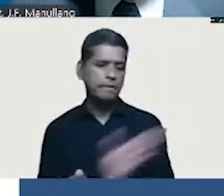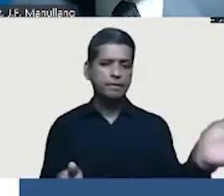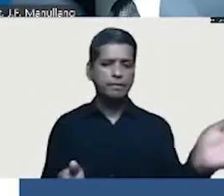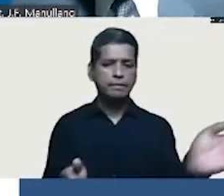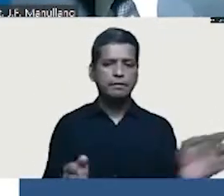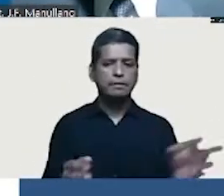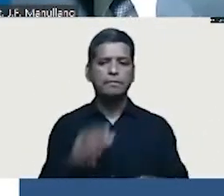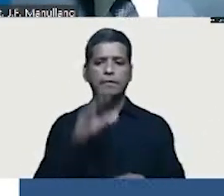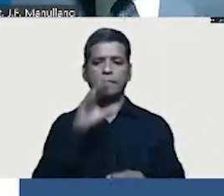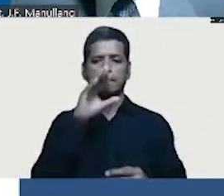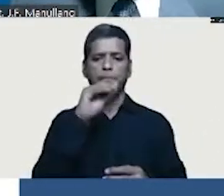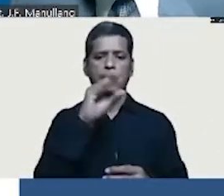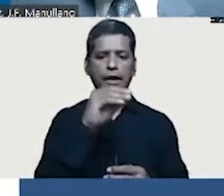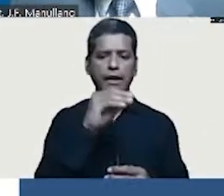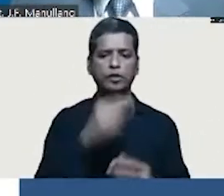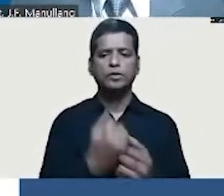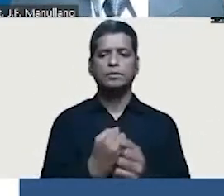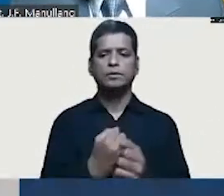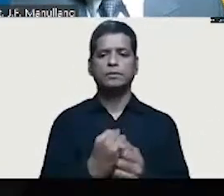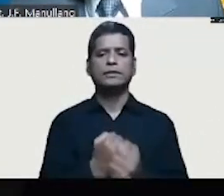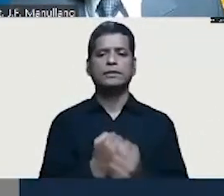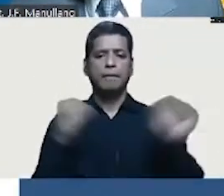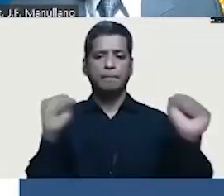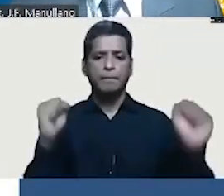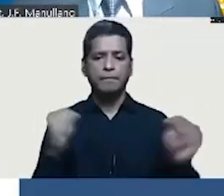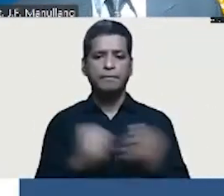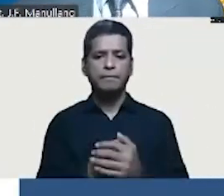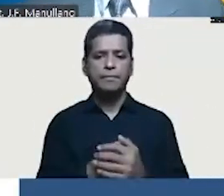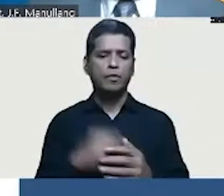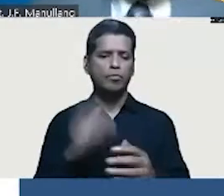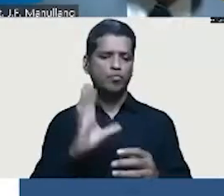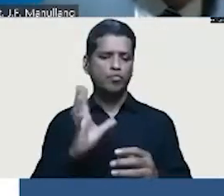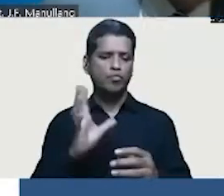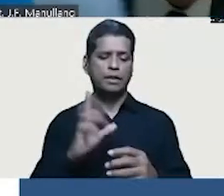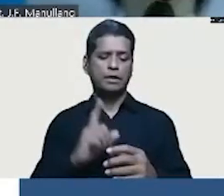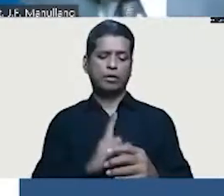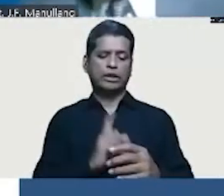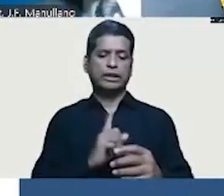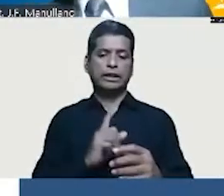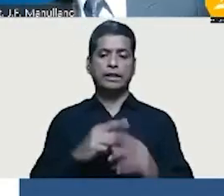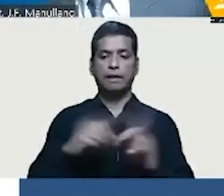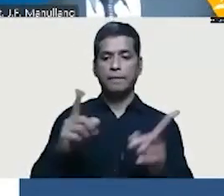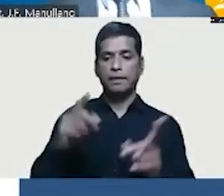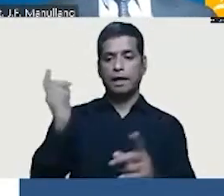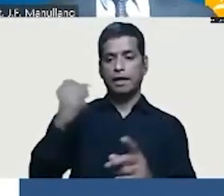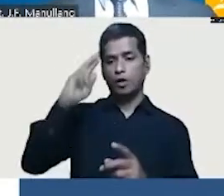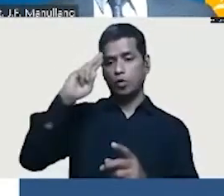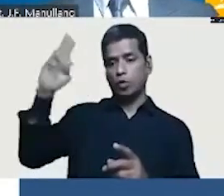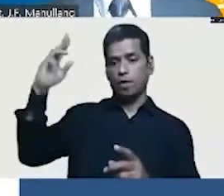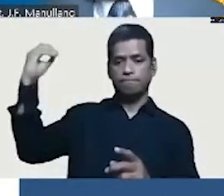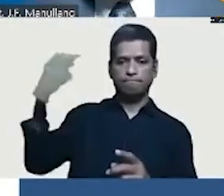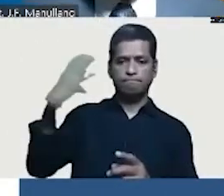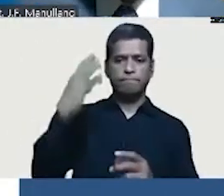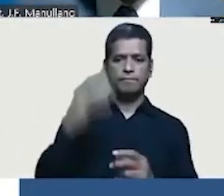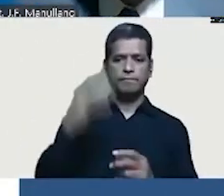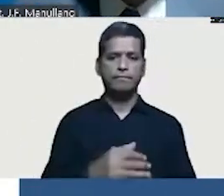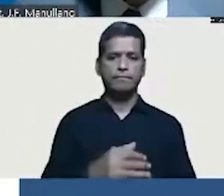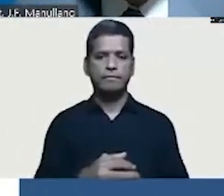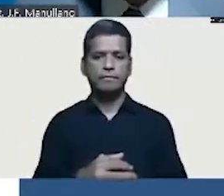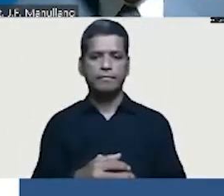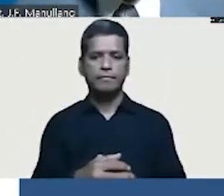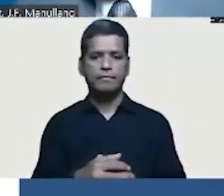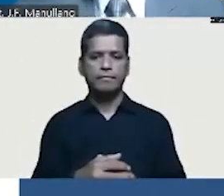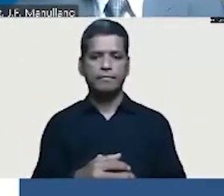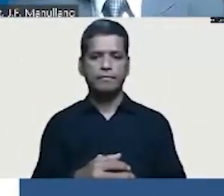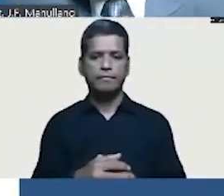presisi dan bukan kemauan sendiri ya saudara dengan demikian Coba kita melekat kepada bikin berikut